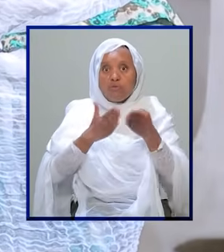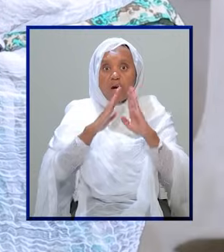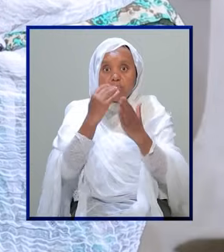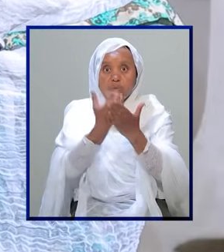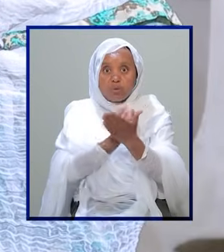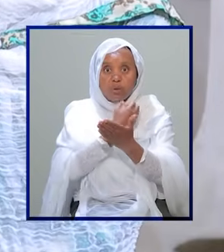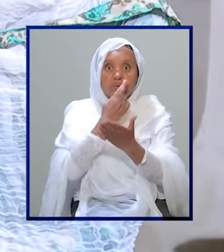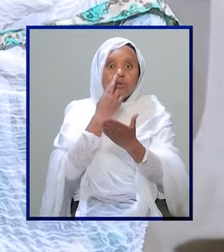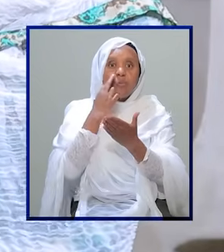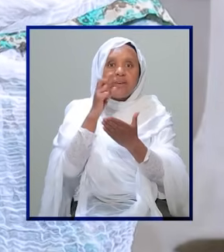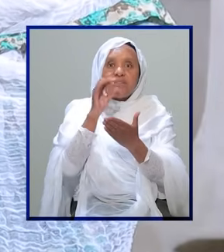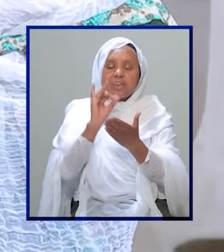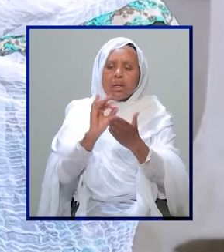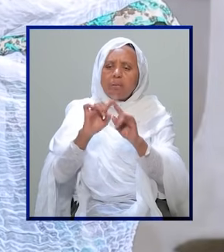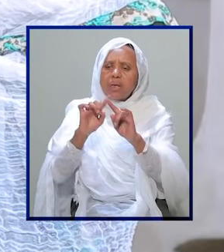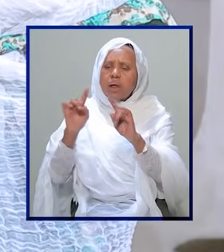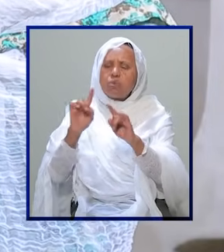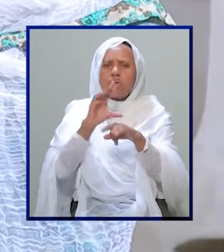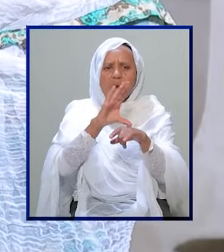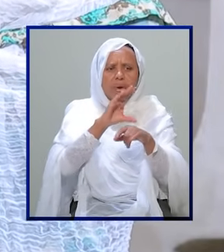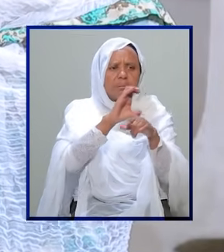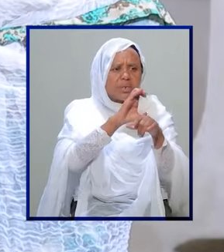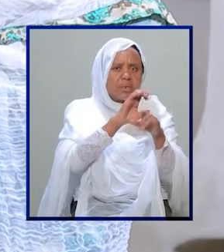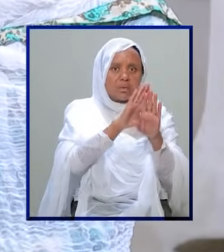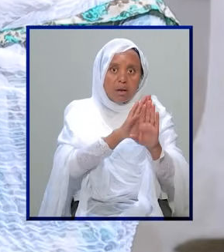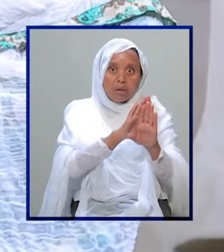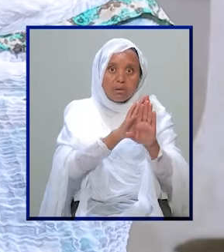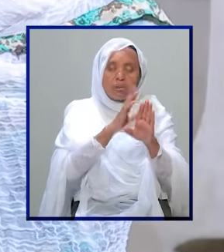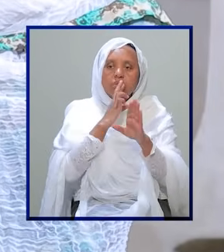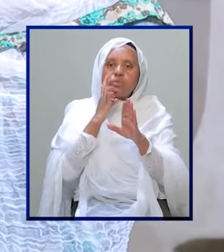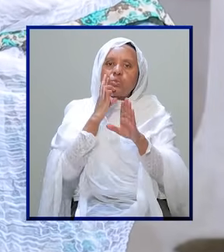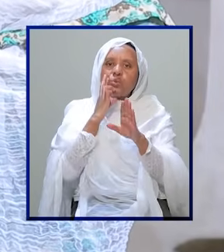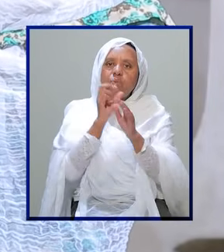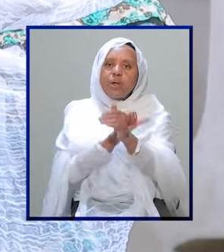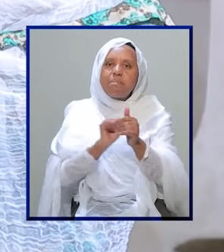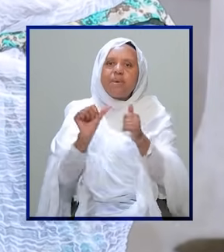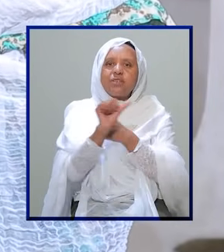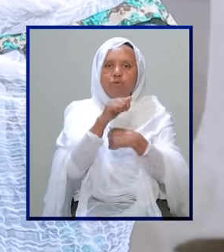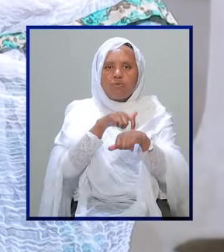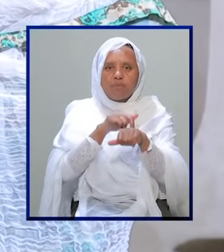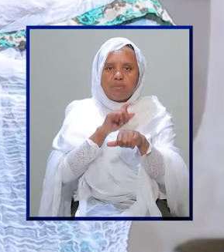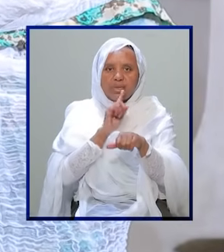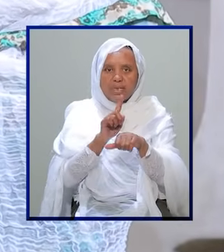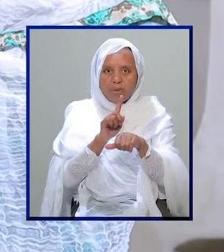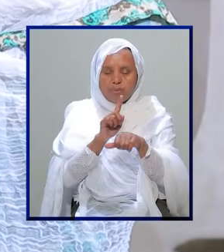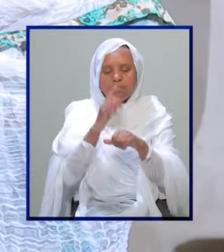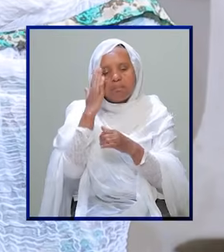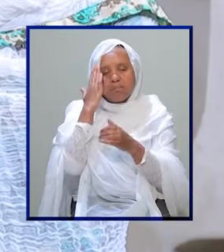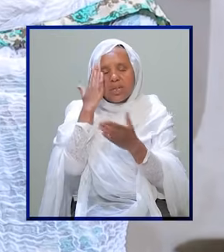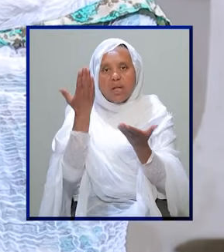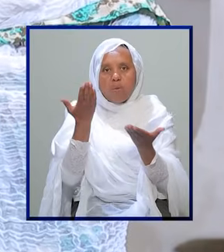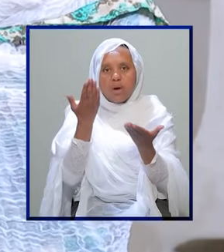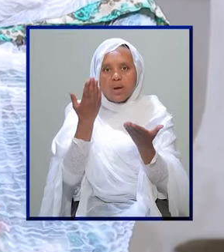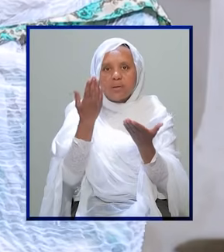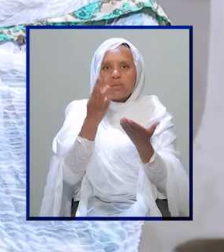በመውሰድ ጾመ ፍልሰታን በተለያዩ ታላላቅ ገዳማትና ቤተክርስቲያናት ጾሙን የሚያሳልፉበት ጊዜ ነው። ይታወቃል እንግዲህ